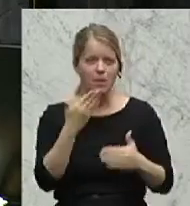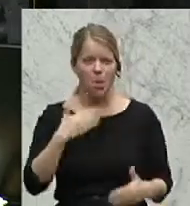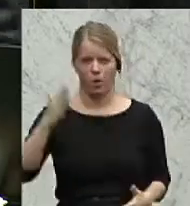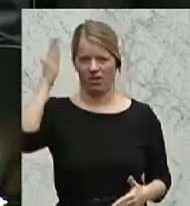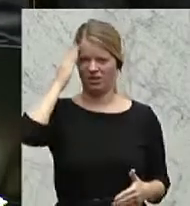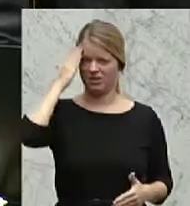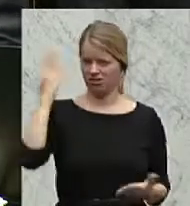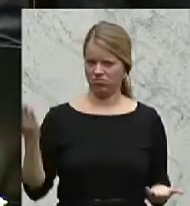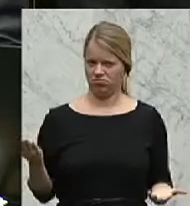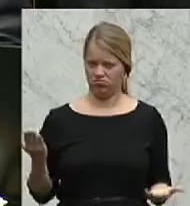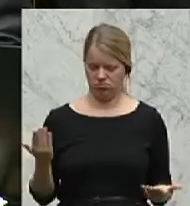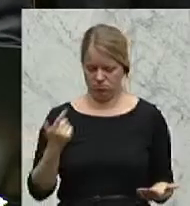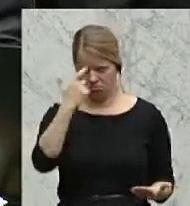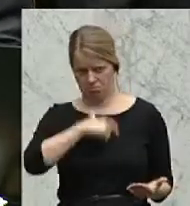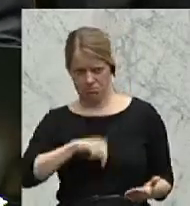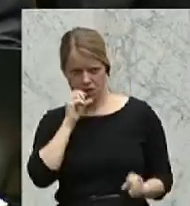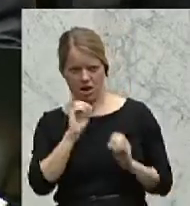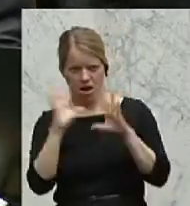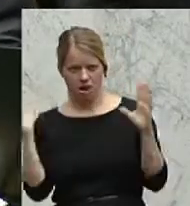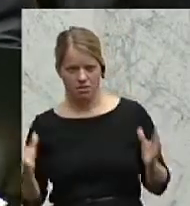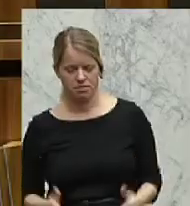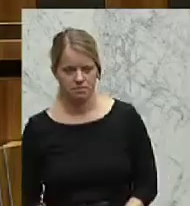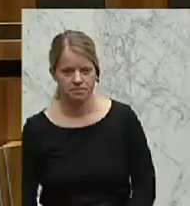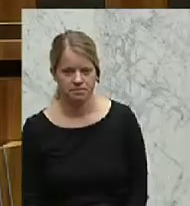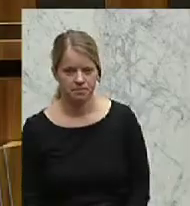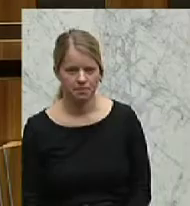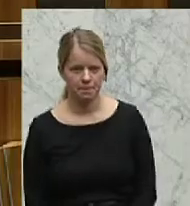wissen möchten. Also das ist mir persönlich nicht ganz klar gewesen.